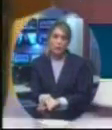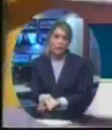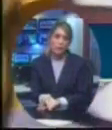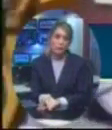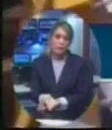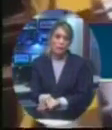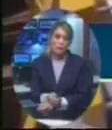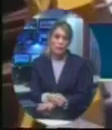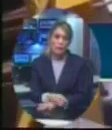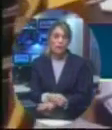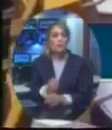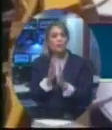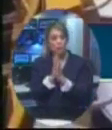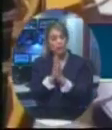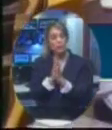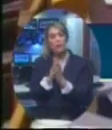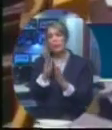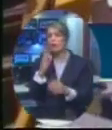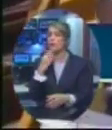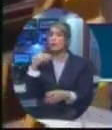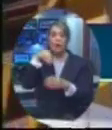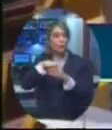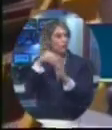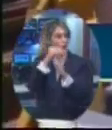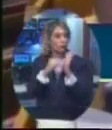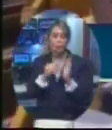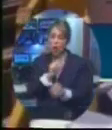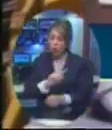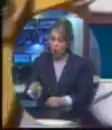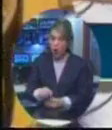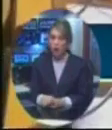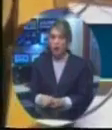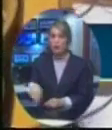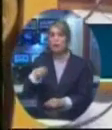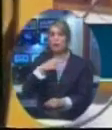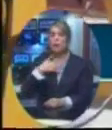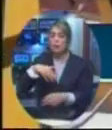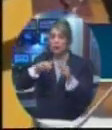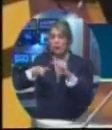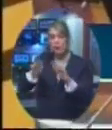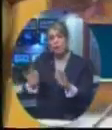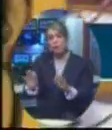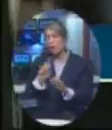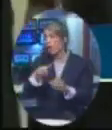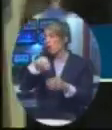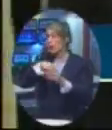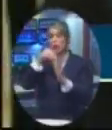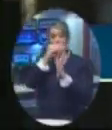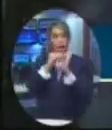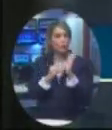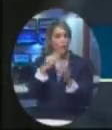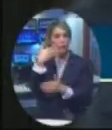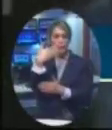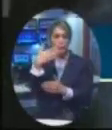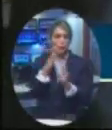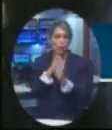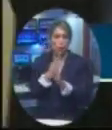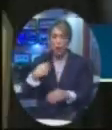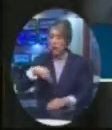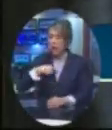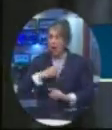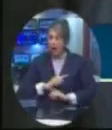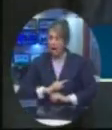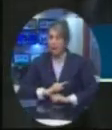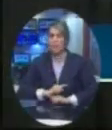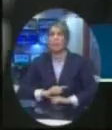בבקשה מהמועדון הזה, אתם רוצים לטפל, תטפלו, אבל אל תכניסו אותנו לרשימה הזאת, זו רשימה שאנחנו לא היינו בה ולא נהיה בה.